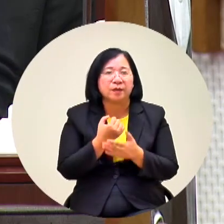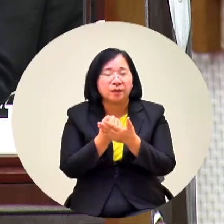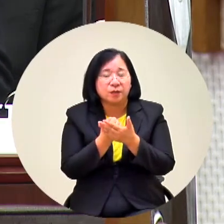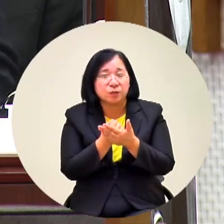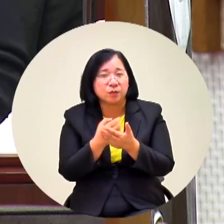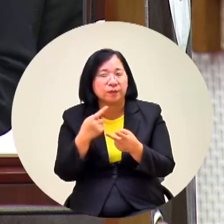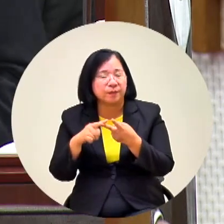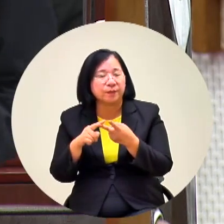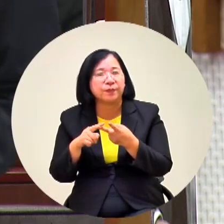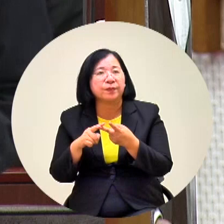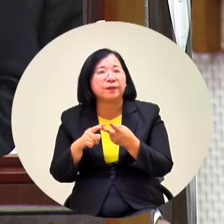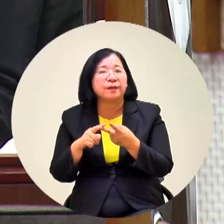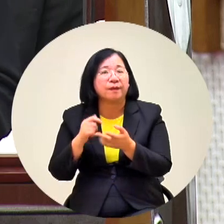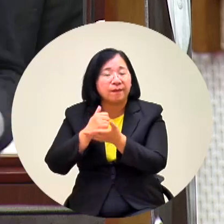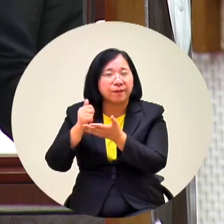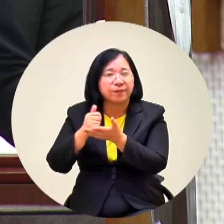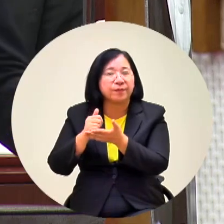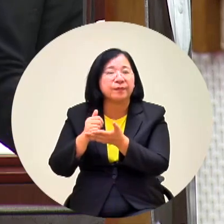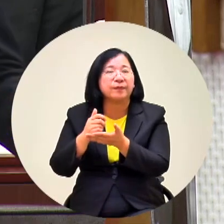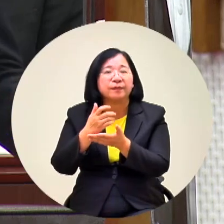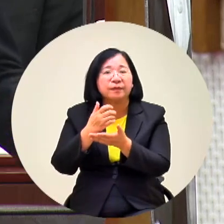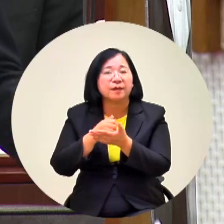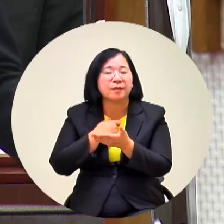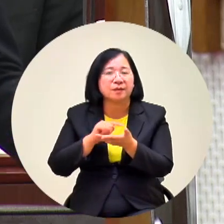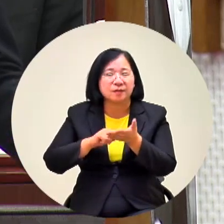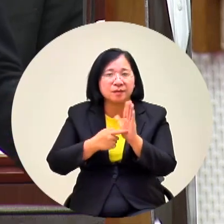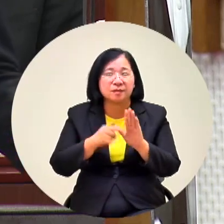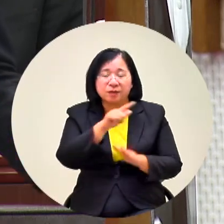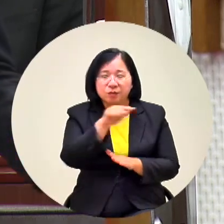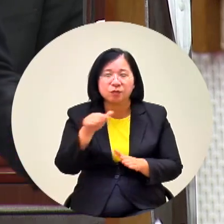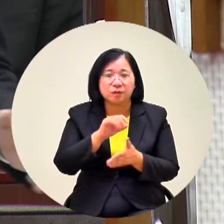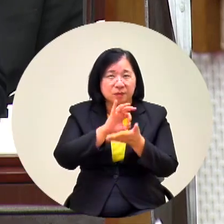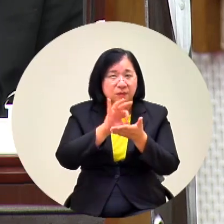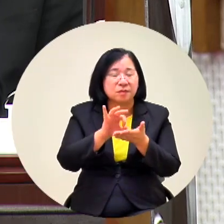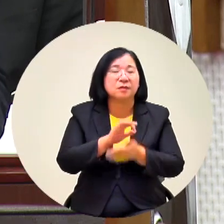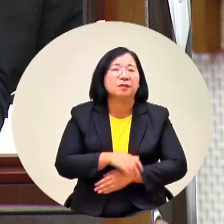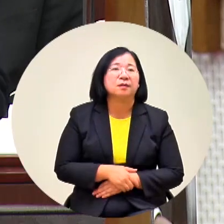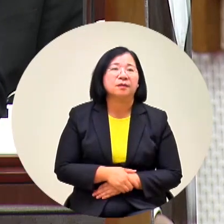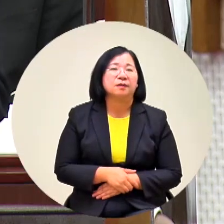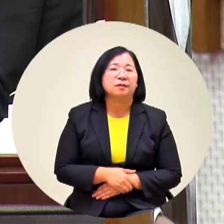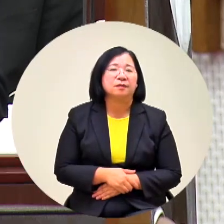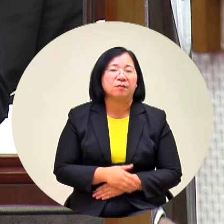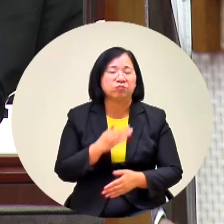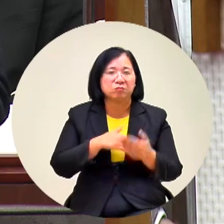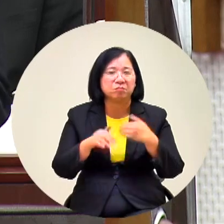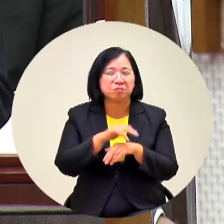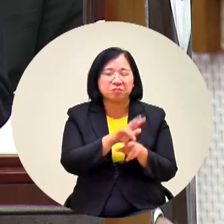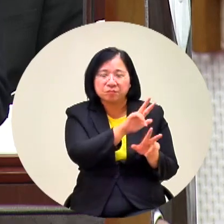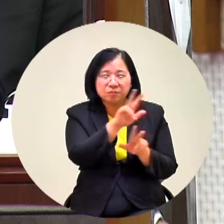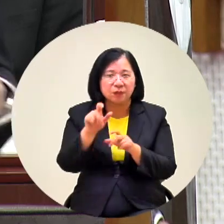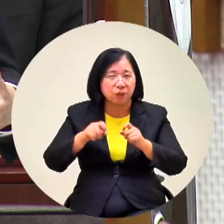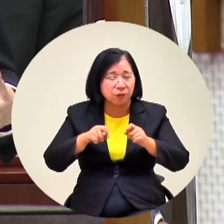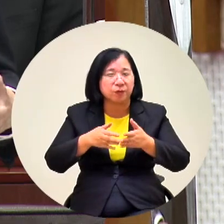交通载具的这个使用啊，它是要有一个完整的一个规划，也涉及到说这个像氢气